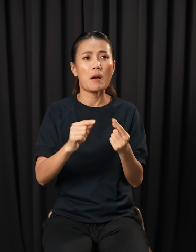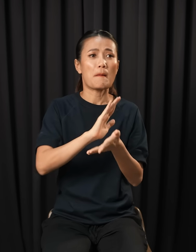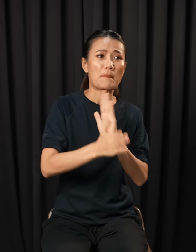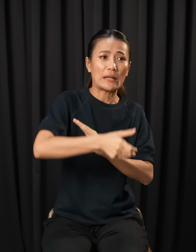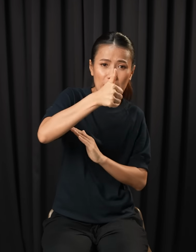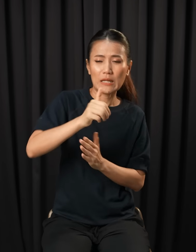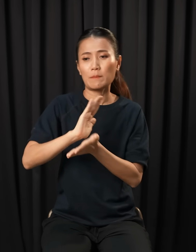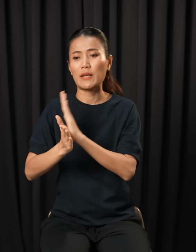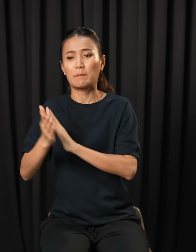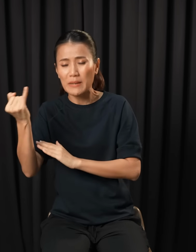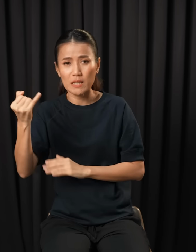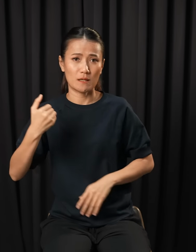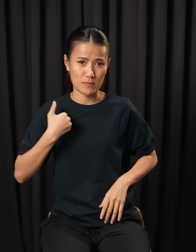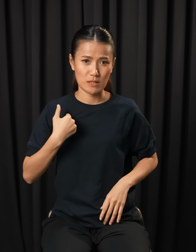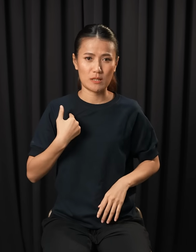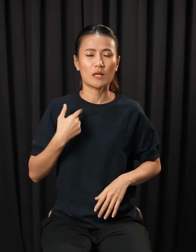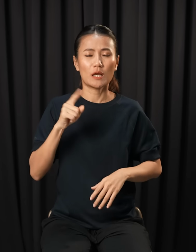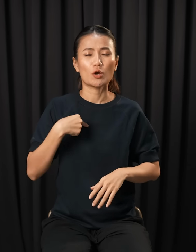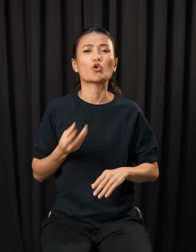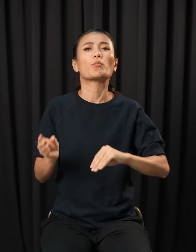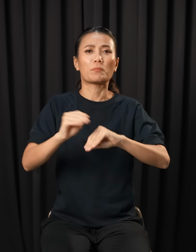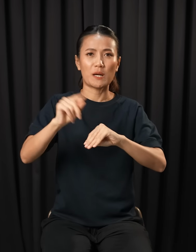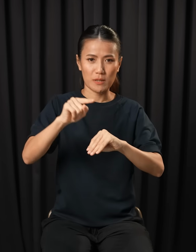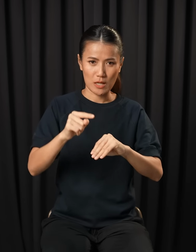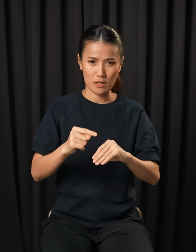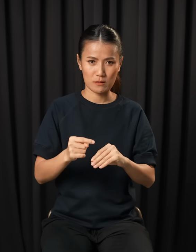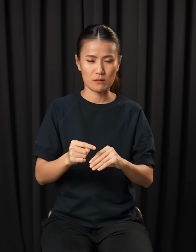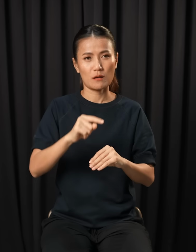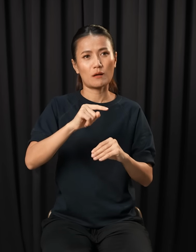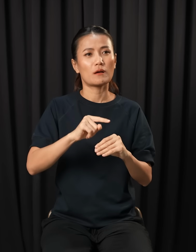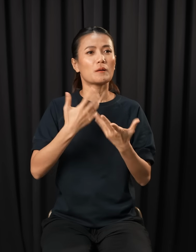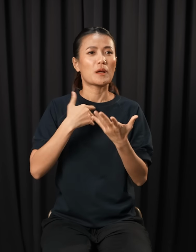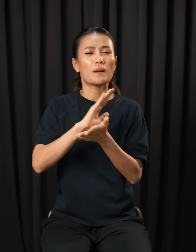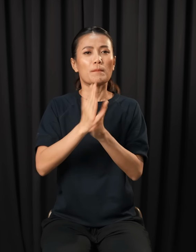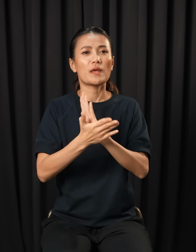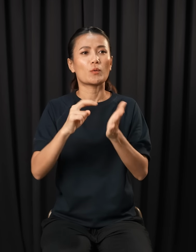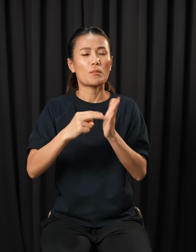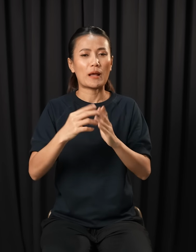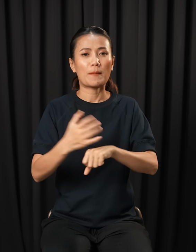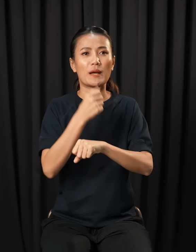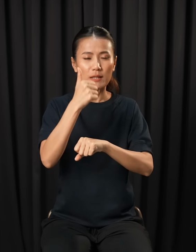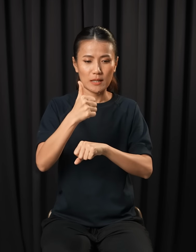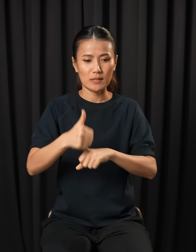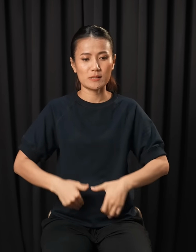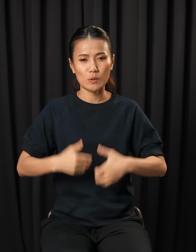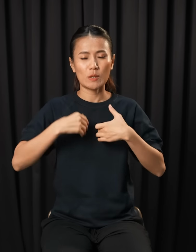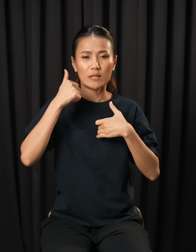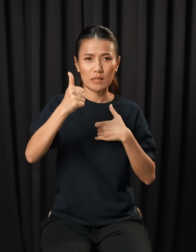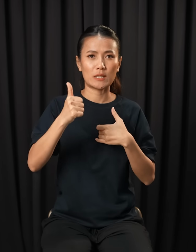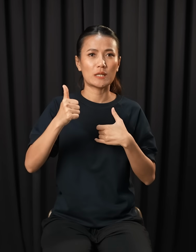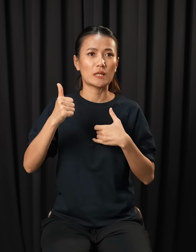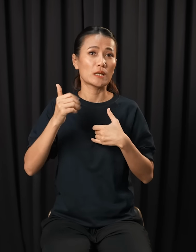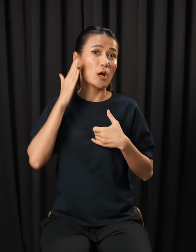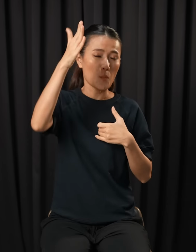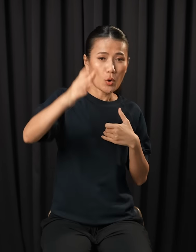ดต ่อ ว่าไม่เหมือนเดิมยังไงแล้วก็เถียงกันไปเถียงกันมาว่าเป็นยังไงแต่สุดท้ายแล้วมันเลยต้องมีสร้ อ ยการเมืองดีปากท้องดีเมียนะค นอ๋ออันนี้คือตัวขยาย